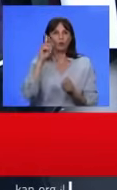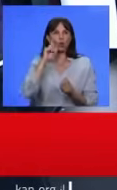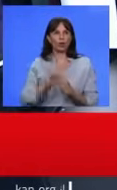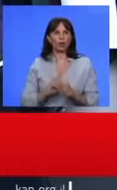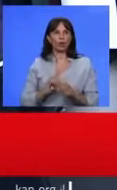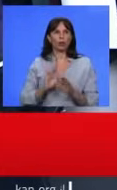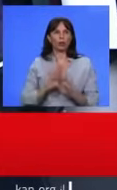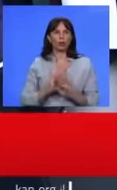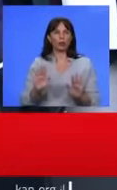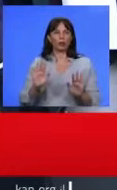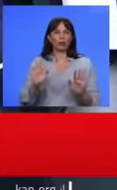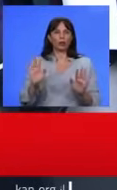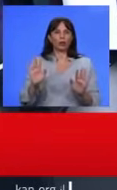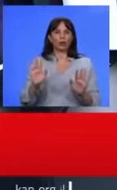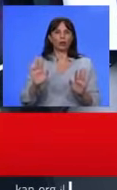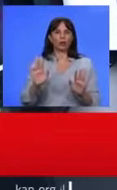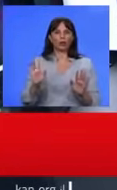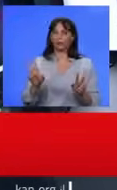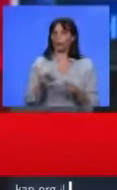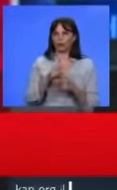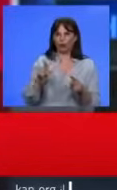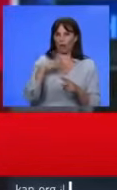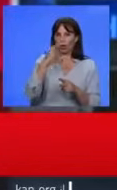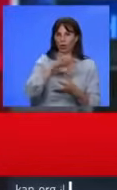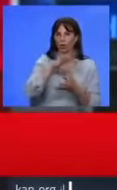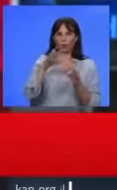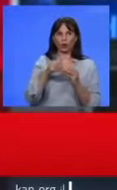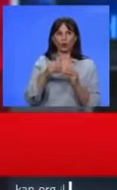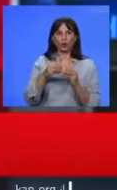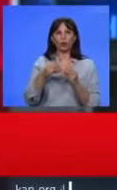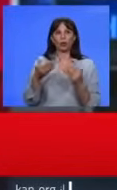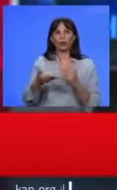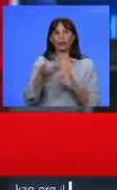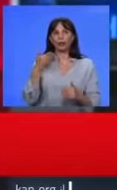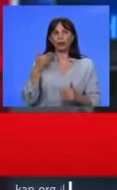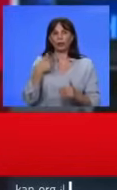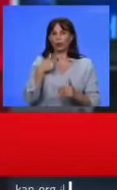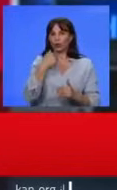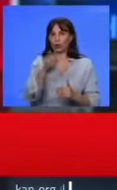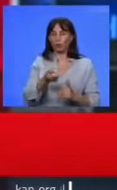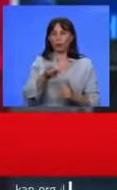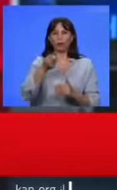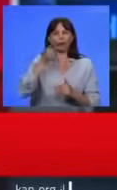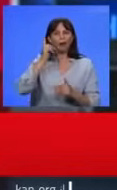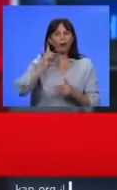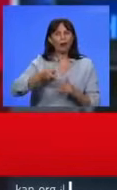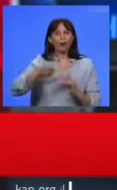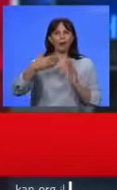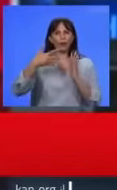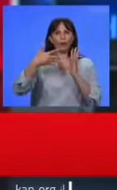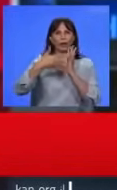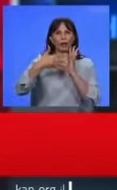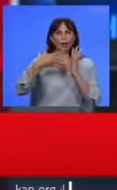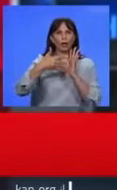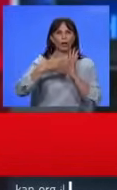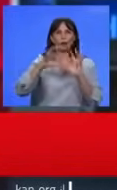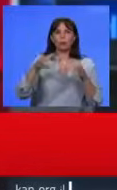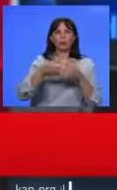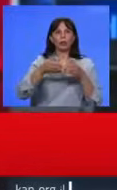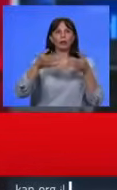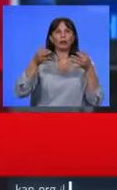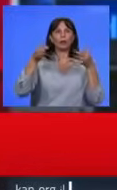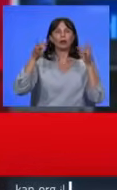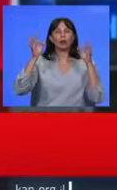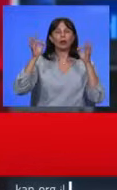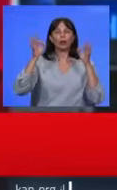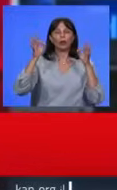להגיד הכל. לפני שאני אומר את הדברים שלי, מחייבת חקירה ביחידה, ביחידת העילית הכי טובה שקיימת